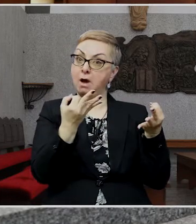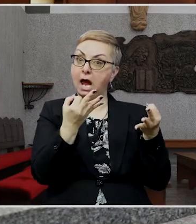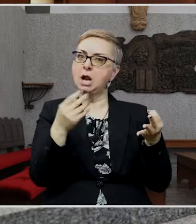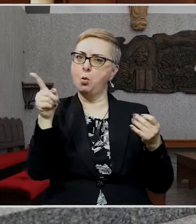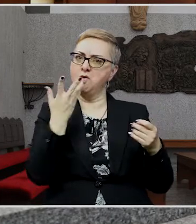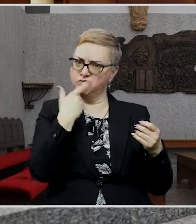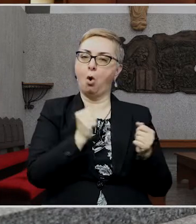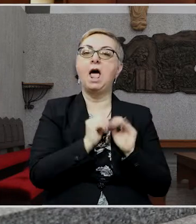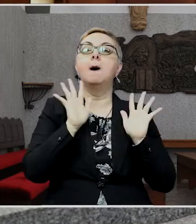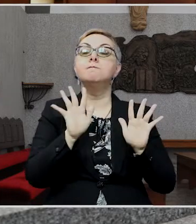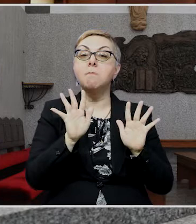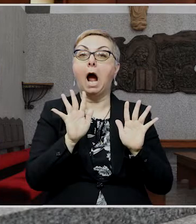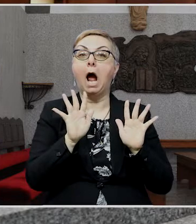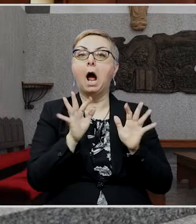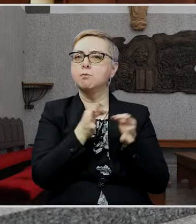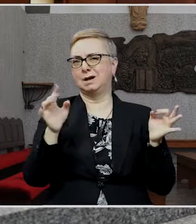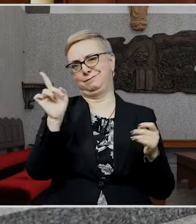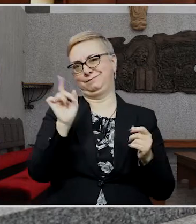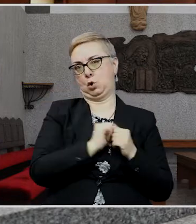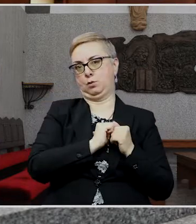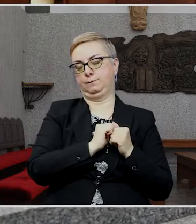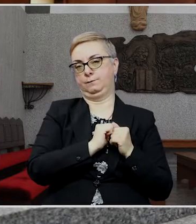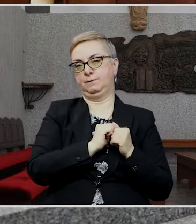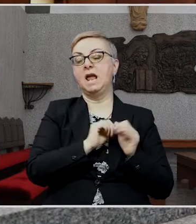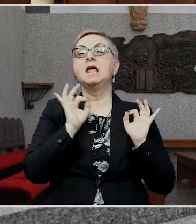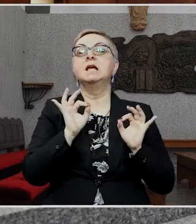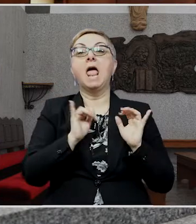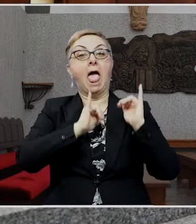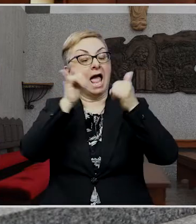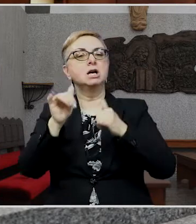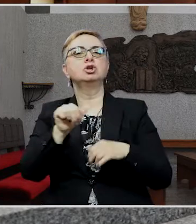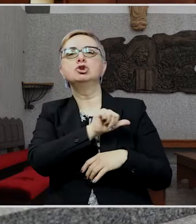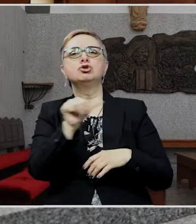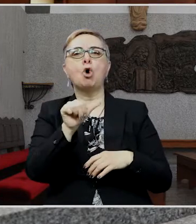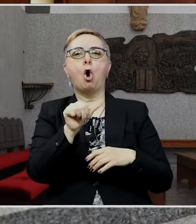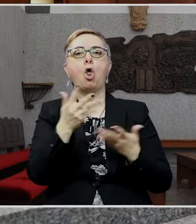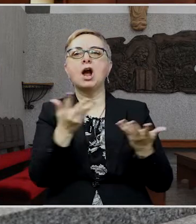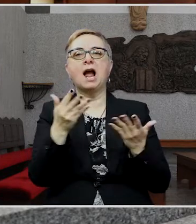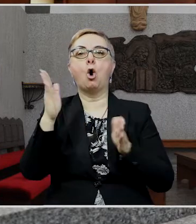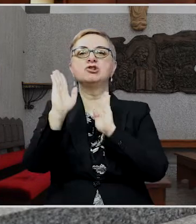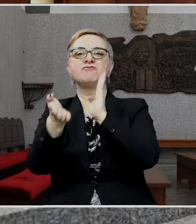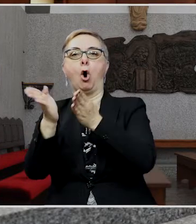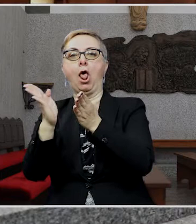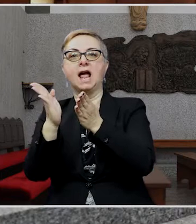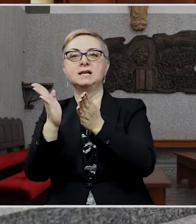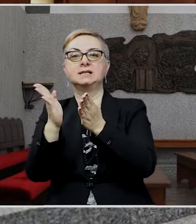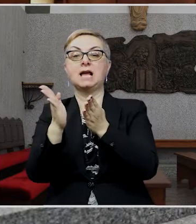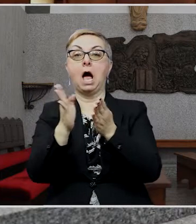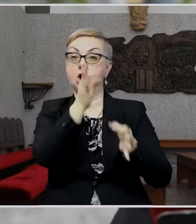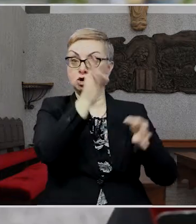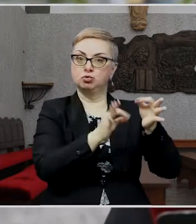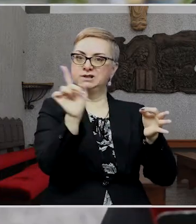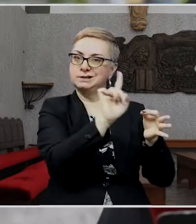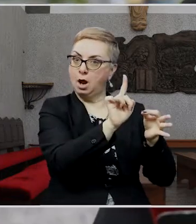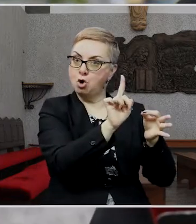giustizia non la sa esercitare bene sgorga infatti non tanto giustizia ma violenza